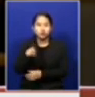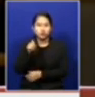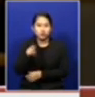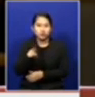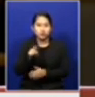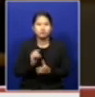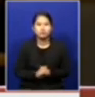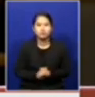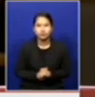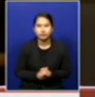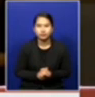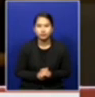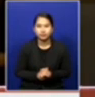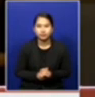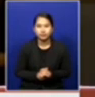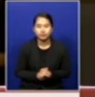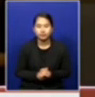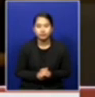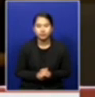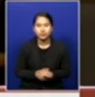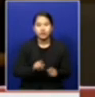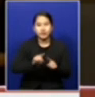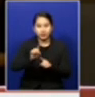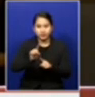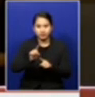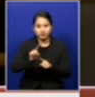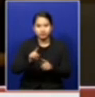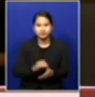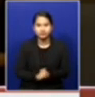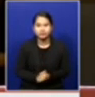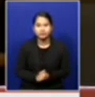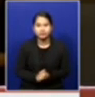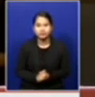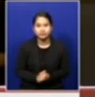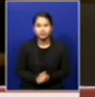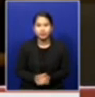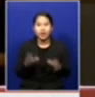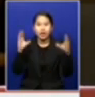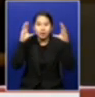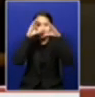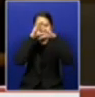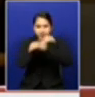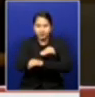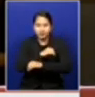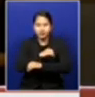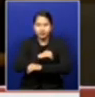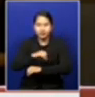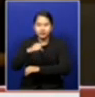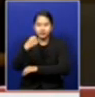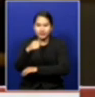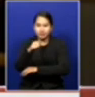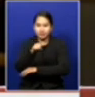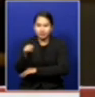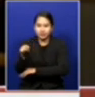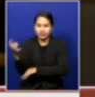1. ห้ามออกนอกเคหสถาน 4 ทุ่มถึงตี 4 วันนี้ท่านผ่อนปลนเป็น 5 ทุ่มถึงตี